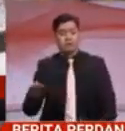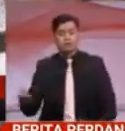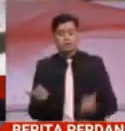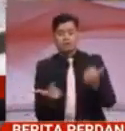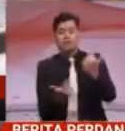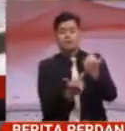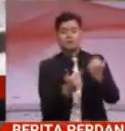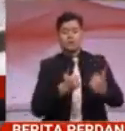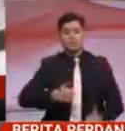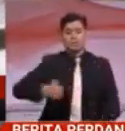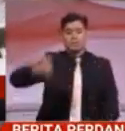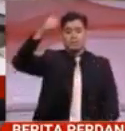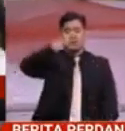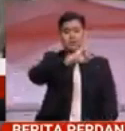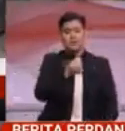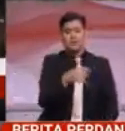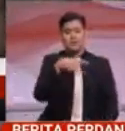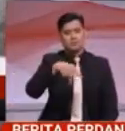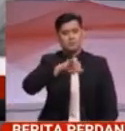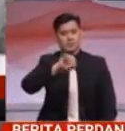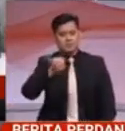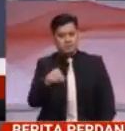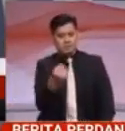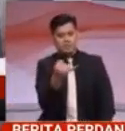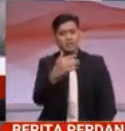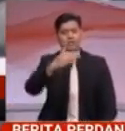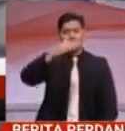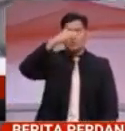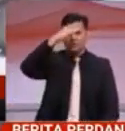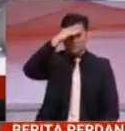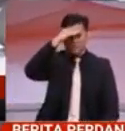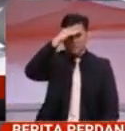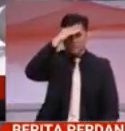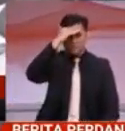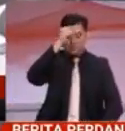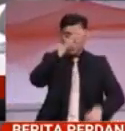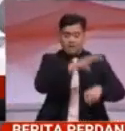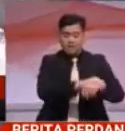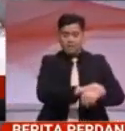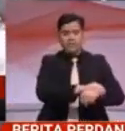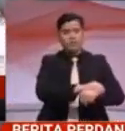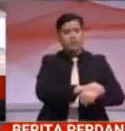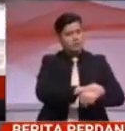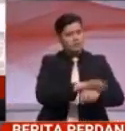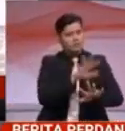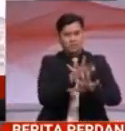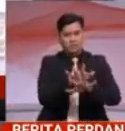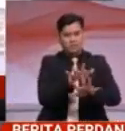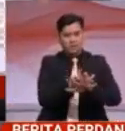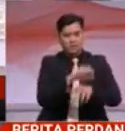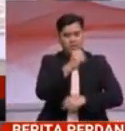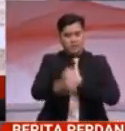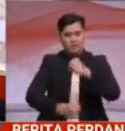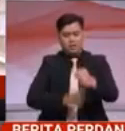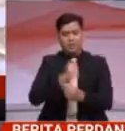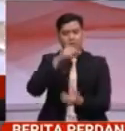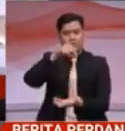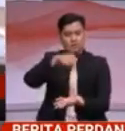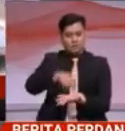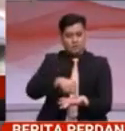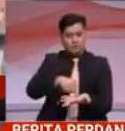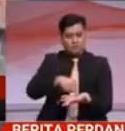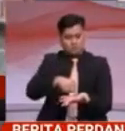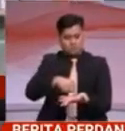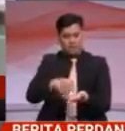Johor Azmil Zainal Adnan berkata, ia merupakan tangkapan terbesar JPJ negeri tahun ini dengan kawasan Kempas